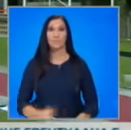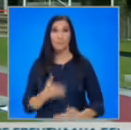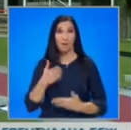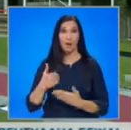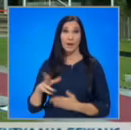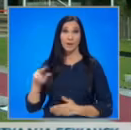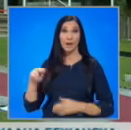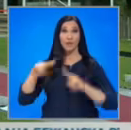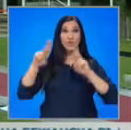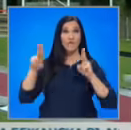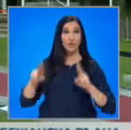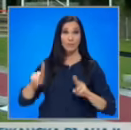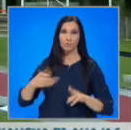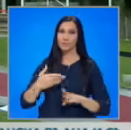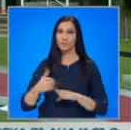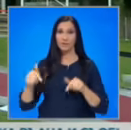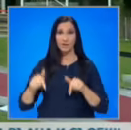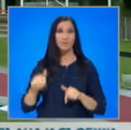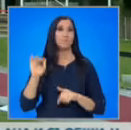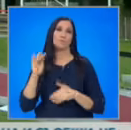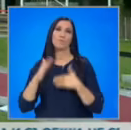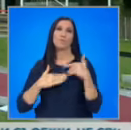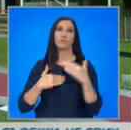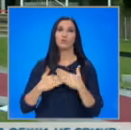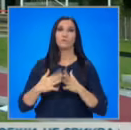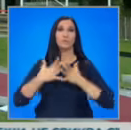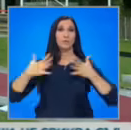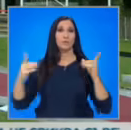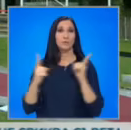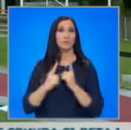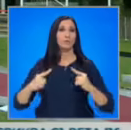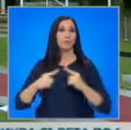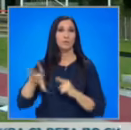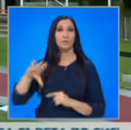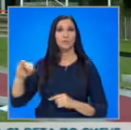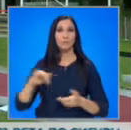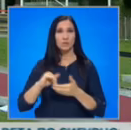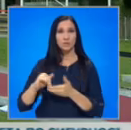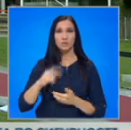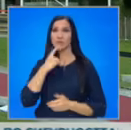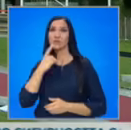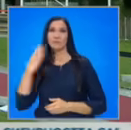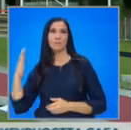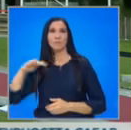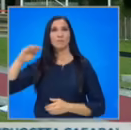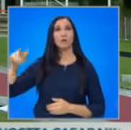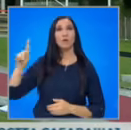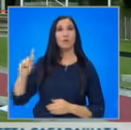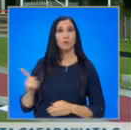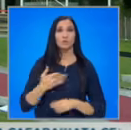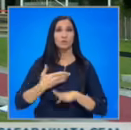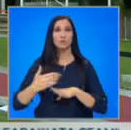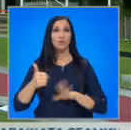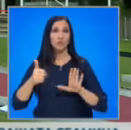Накрая да кажа, че форума, който се проведе днес тук, беше само подготовка за голямата среща на върха Европейски съюз с Западни Балкани, която ще се проведе на 6